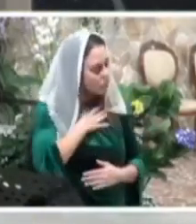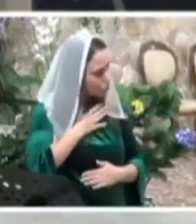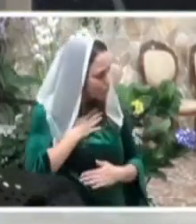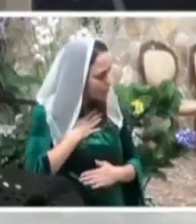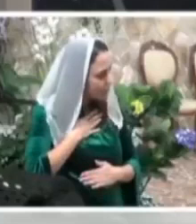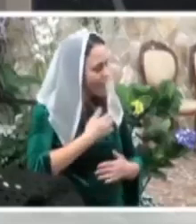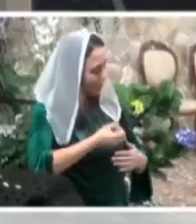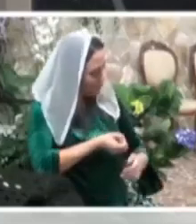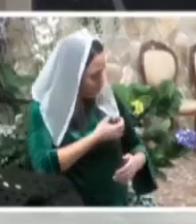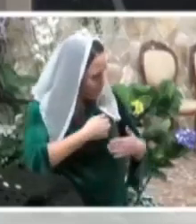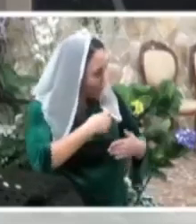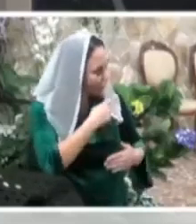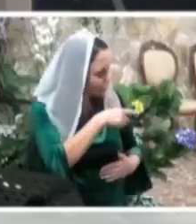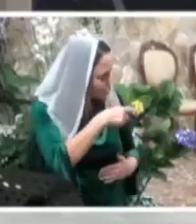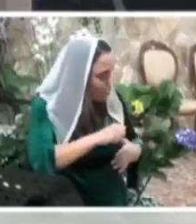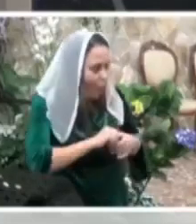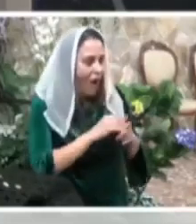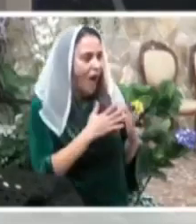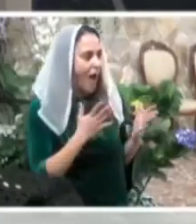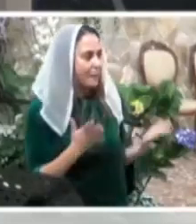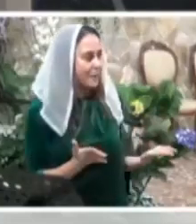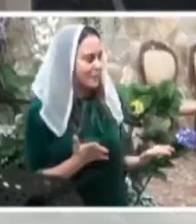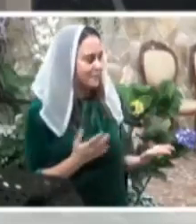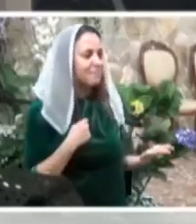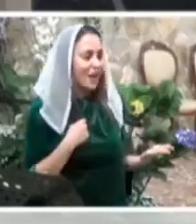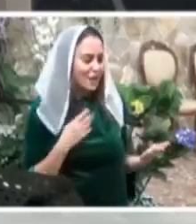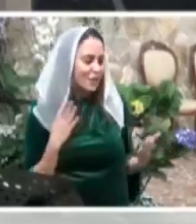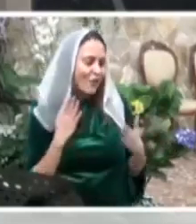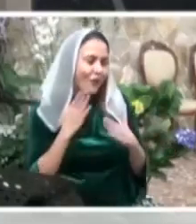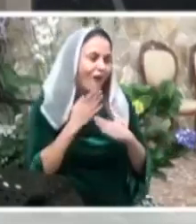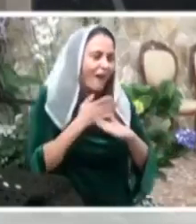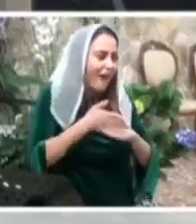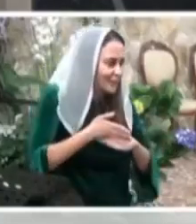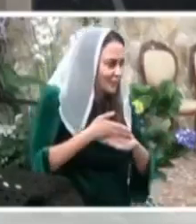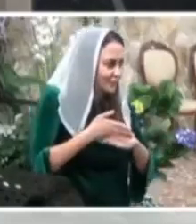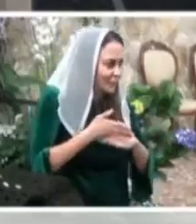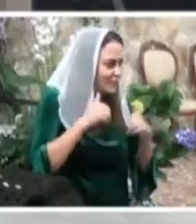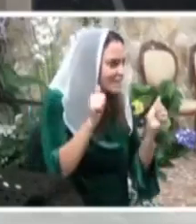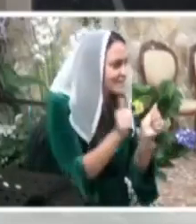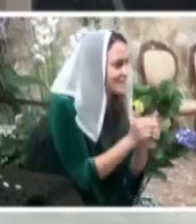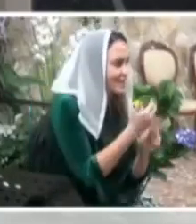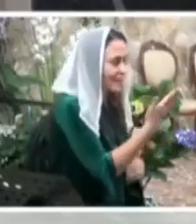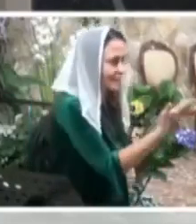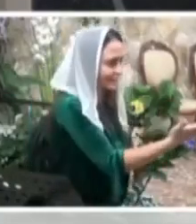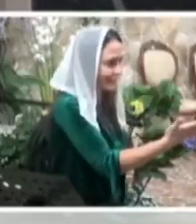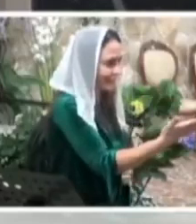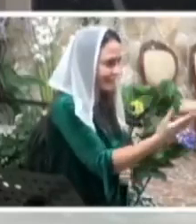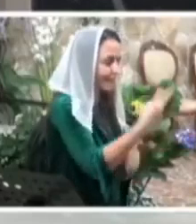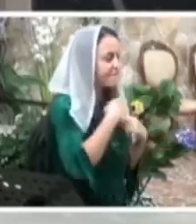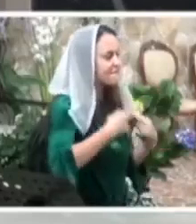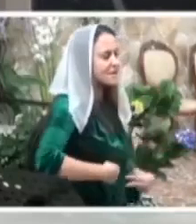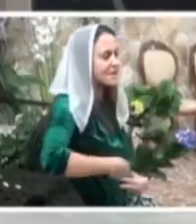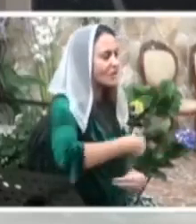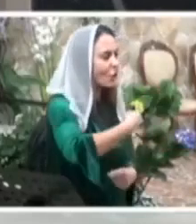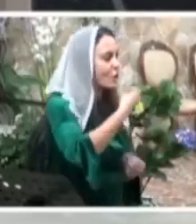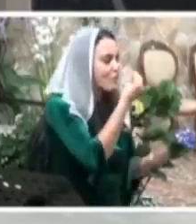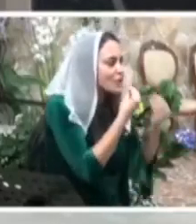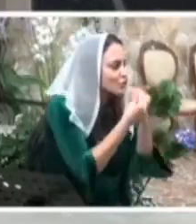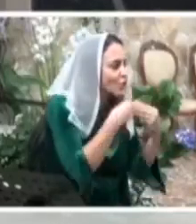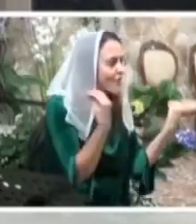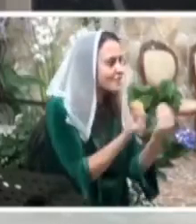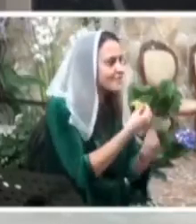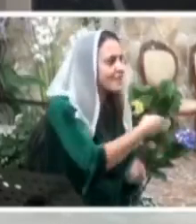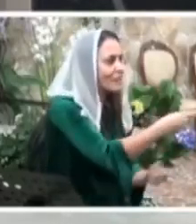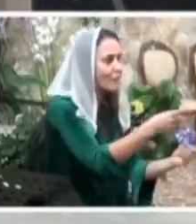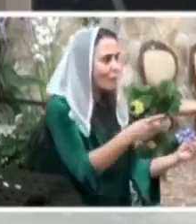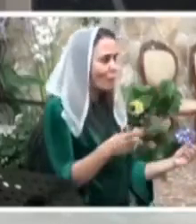e apre la porta, io entrerò da lui e cenerò con